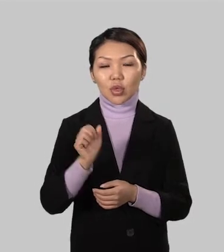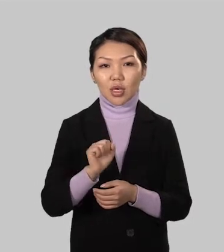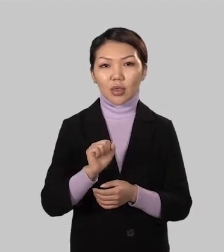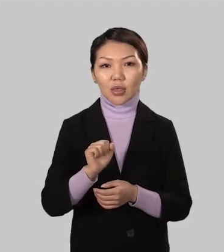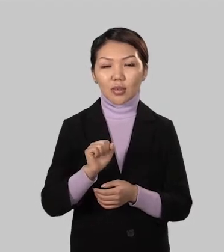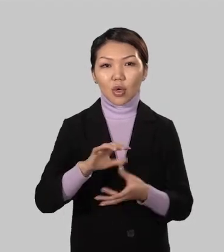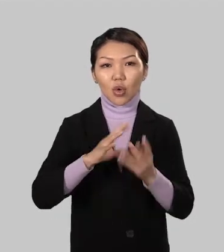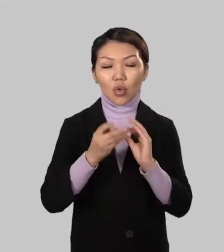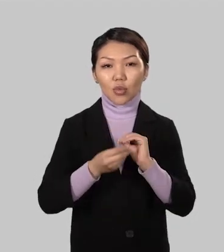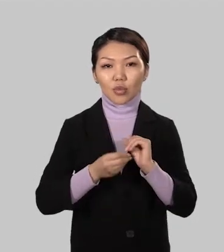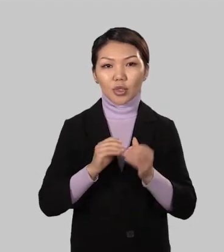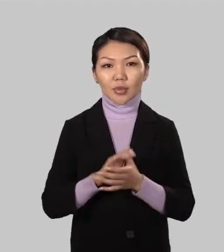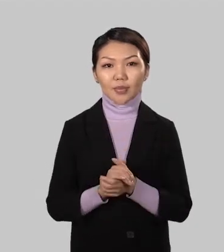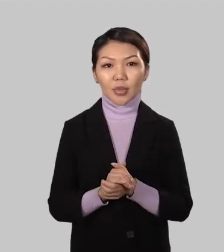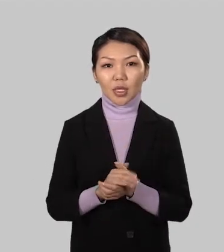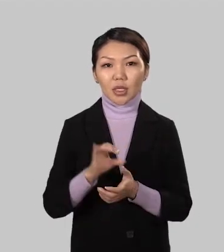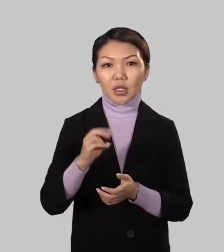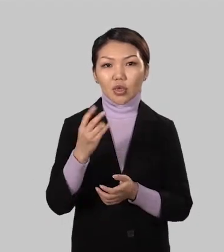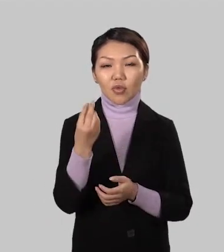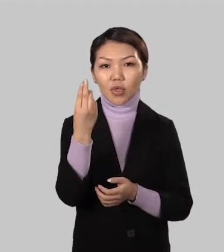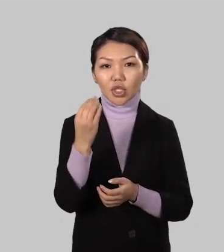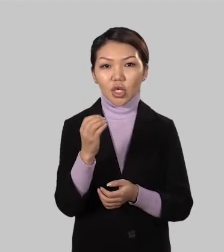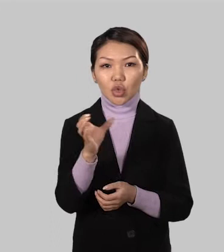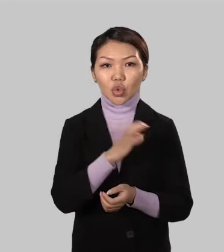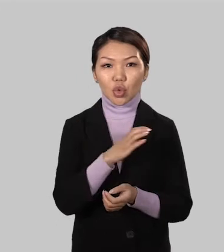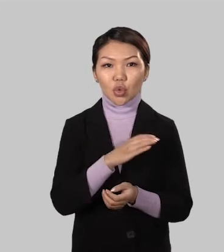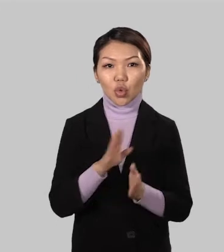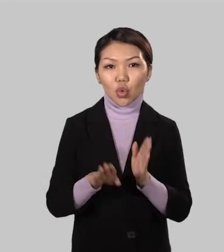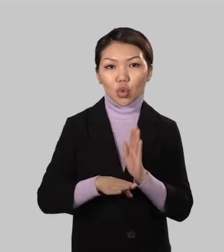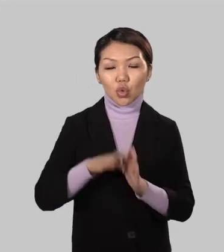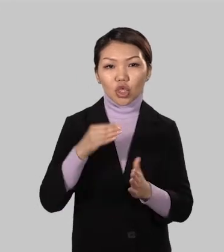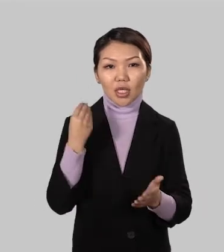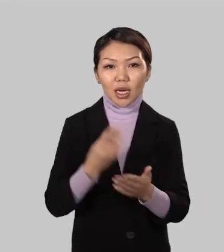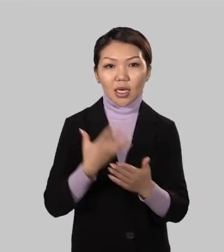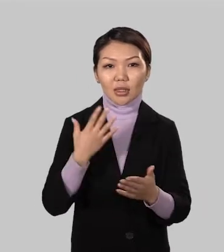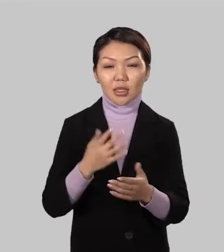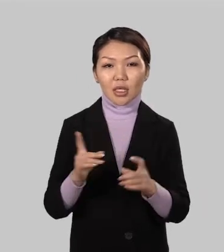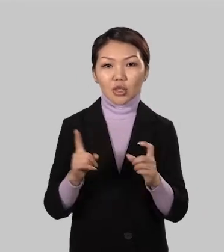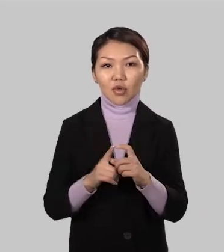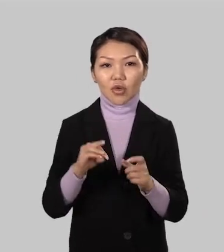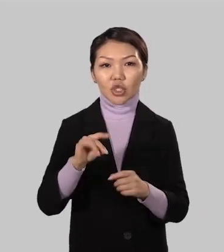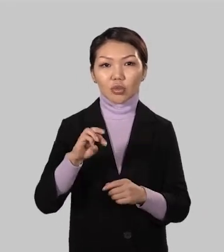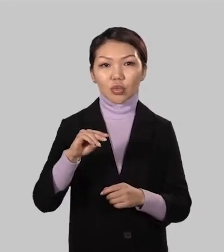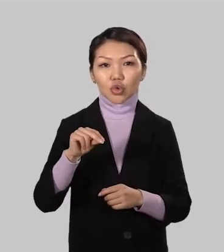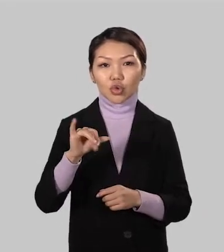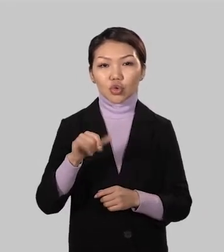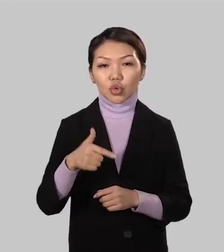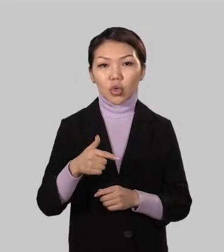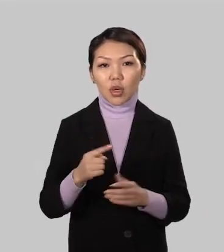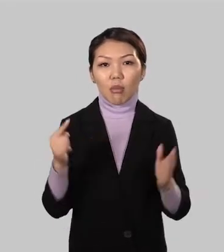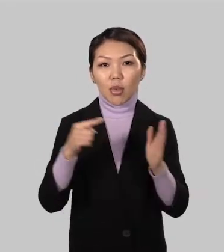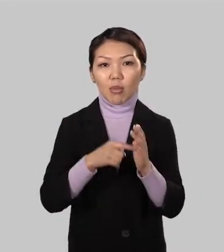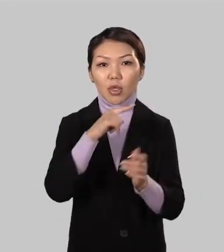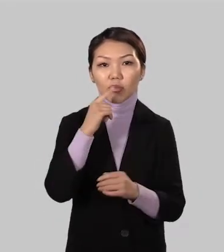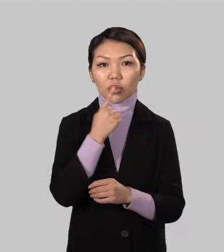сокровище лучшая драгоценность слова жемчуг попала в русский язык из тюркских